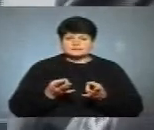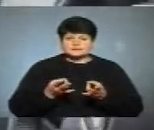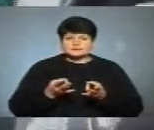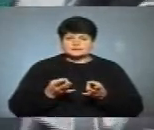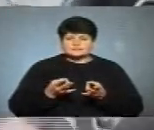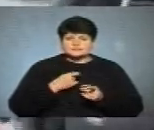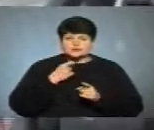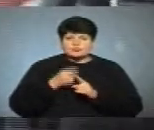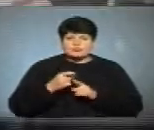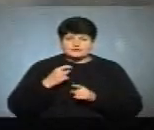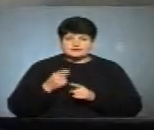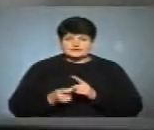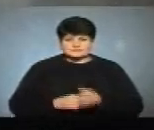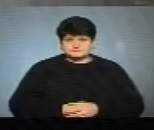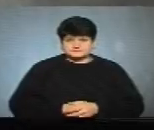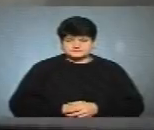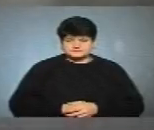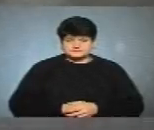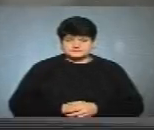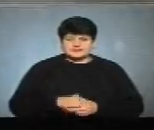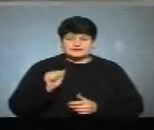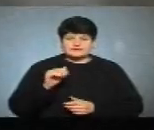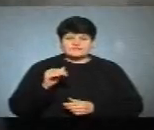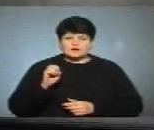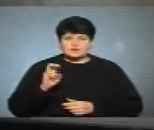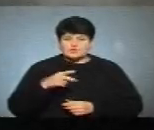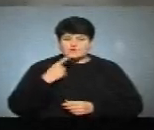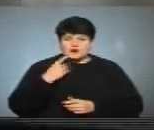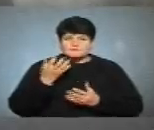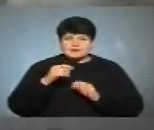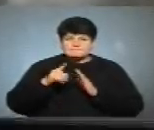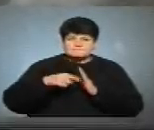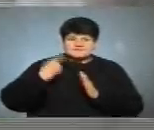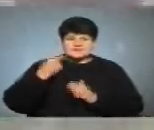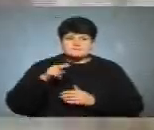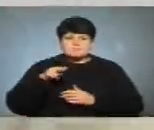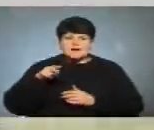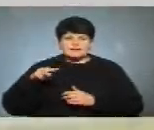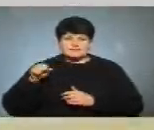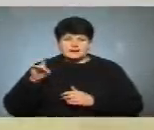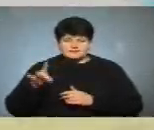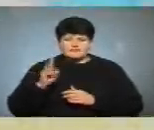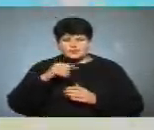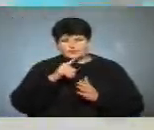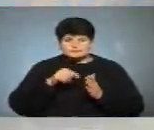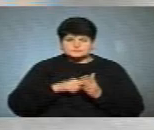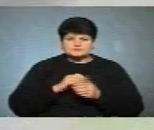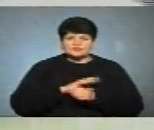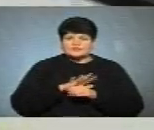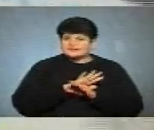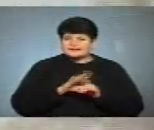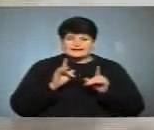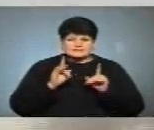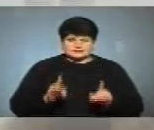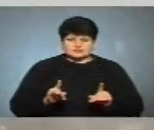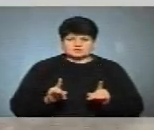доводиться відповідати на ходу. Андрій Філюк каже, бере маски для ПЛР-тестів у пацієнтів, яких є підозра на ковід, не лише в